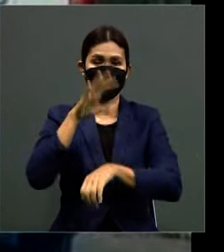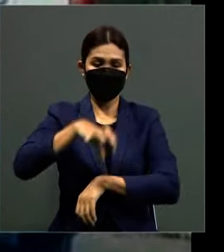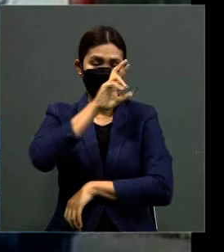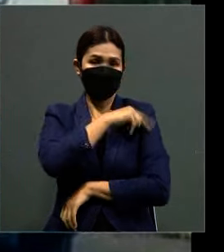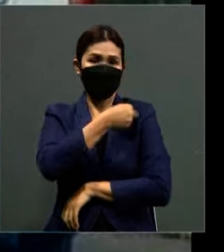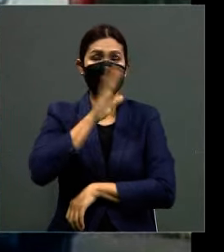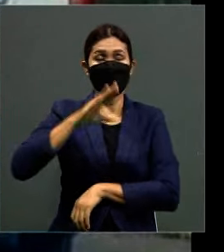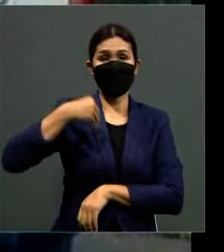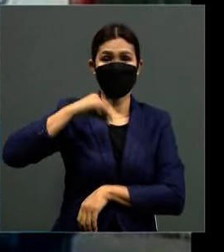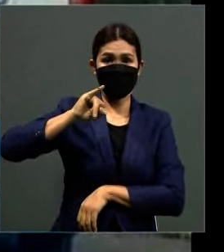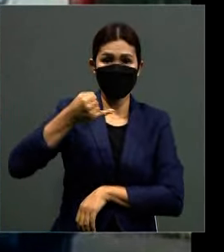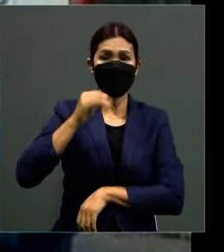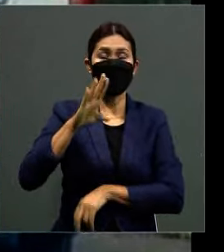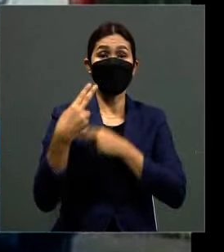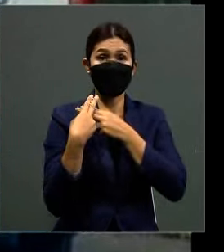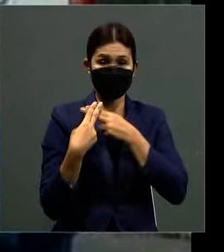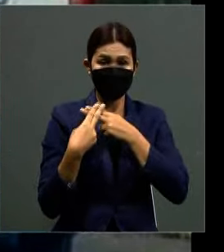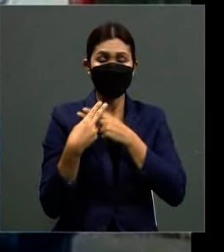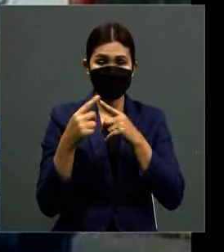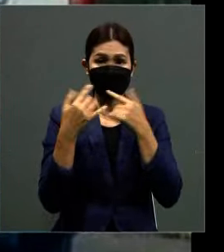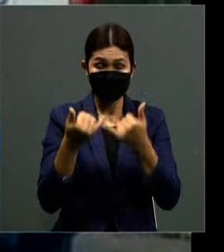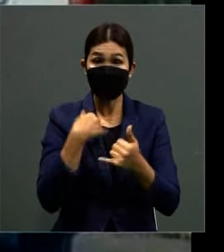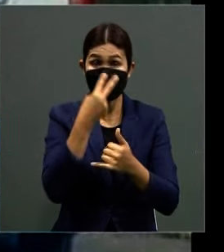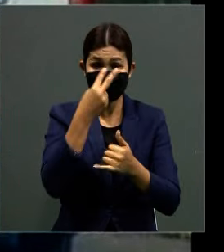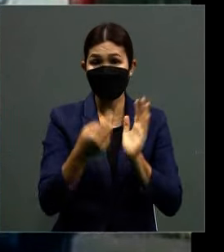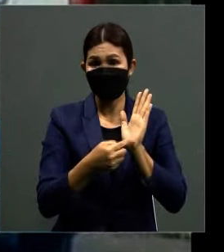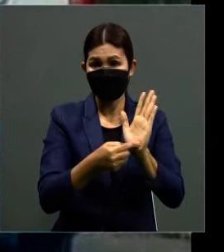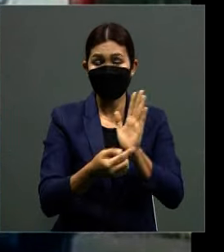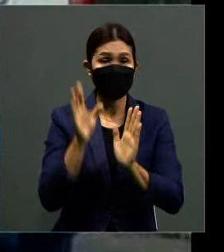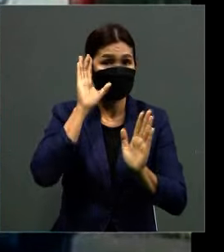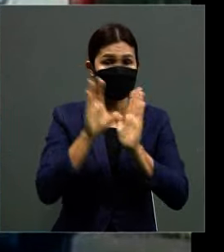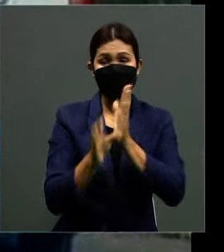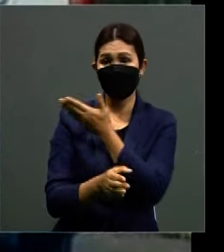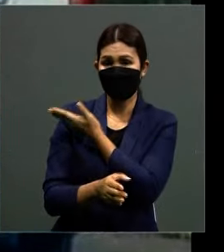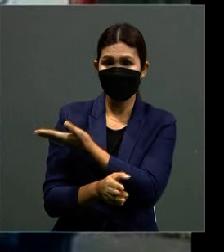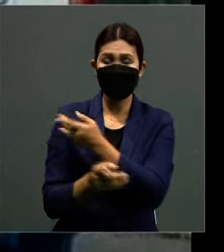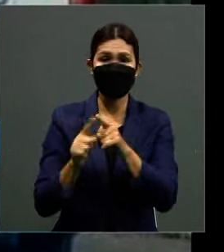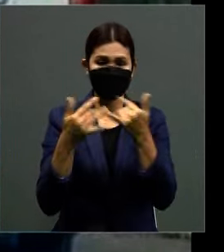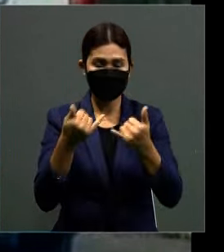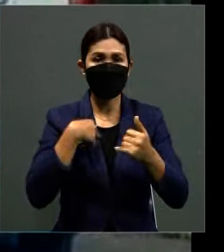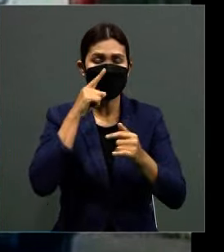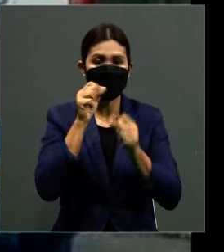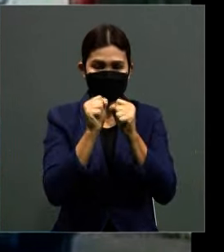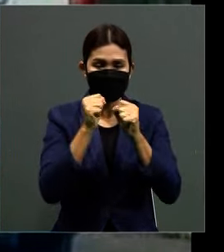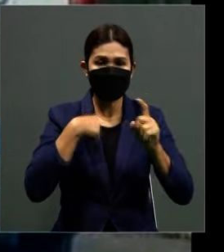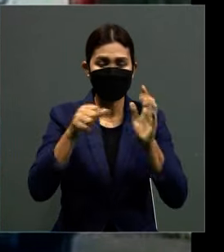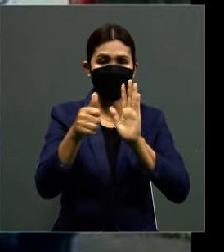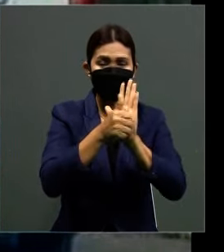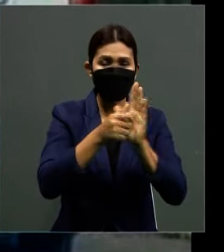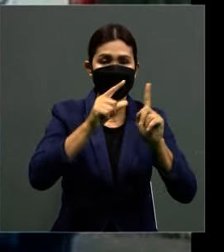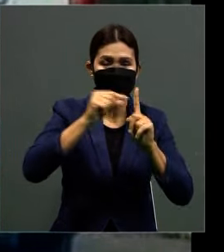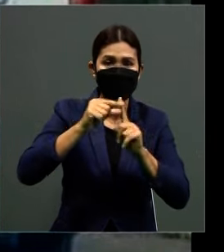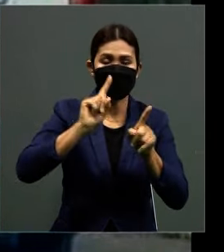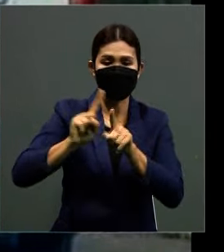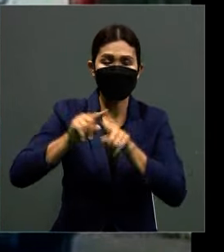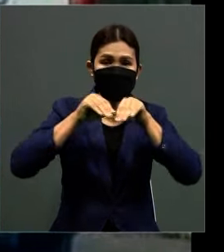พยาบาลจุฬาลงกรณ์สภากาชาตไทยอย่างที่คุณผู้ชมเห็นหน้าจอณขณะนี้ซึ่งตามเพจต่างๆเขาก็แจ้งขอความร่วมมือราย